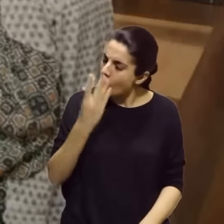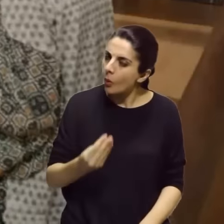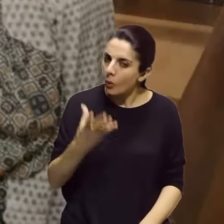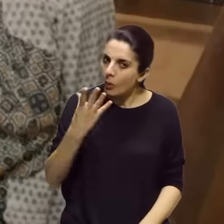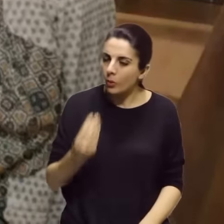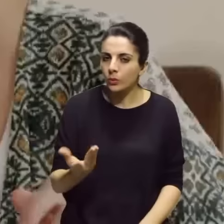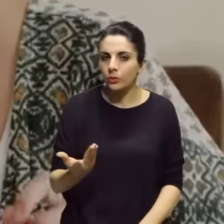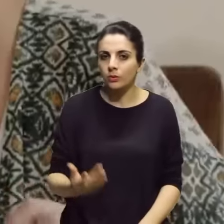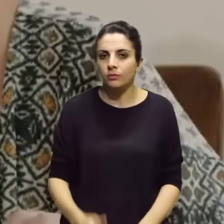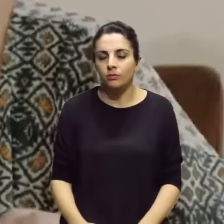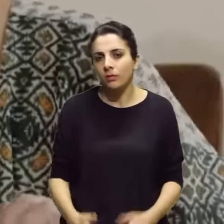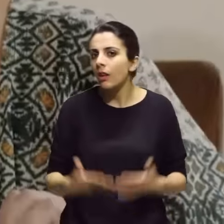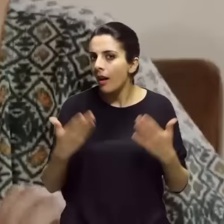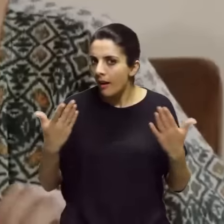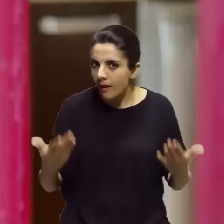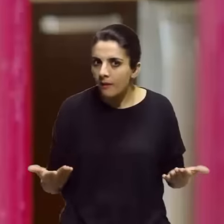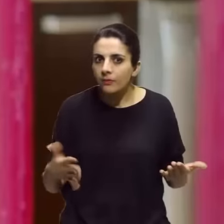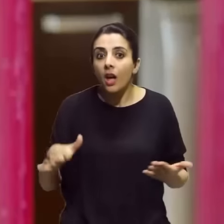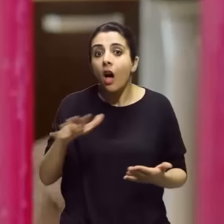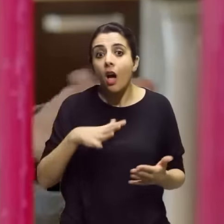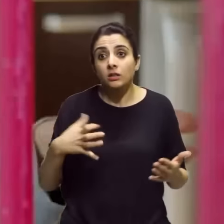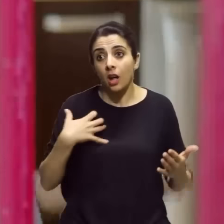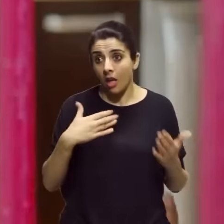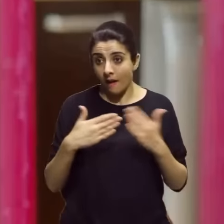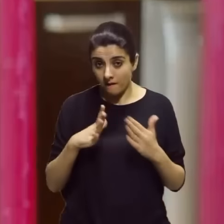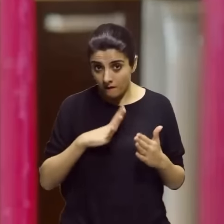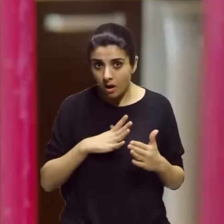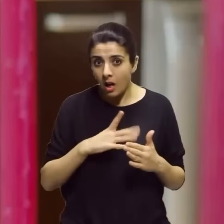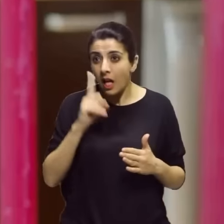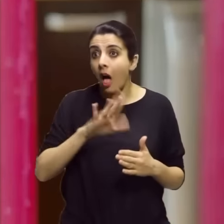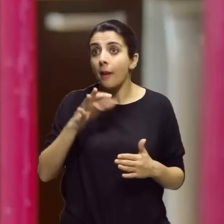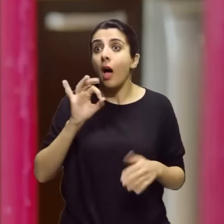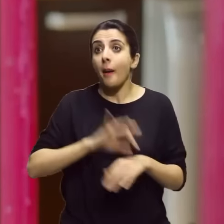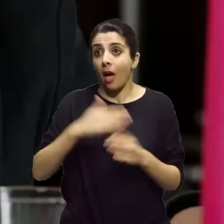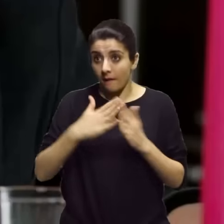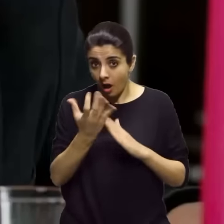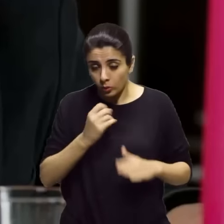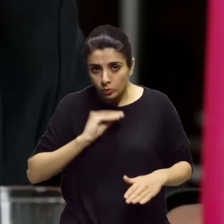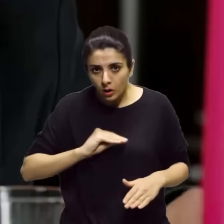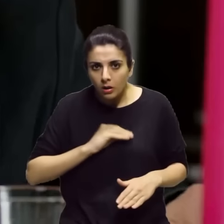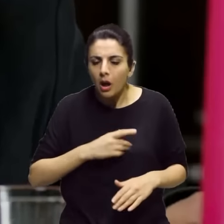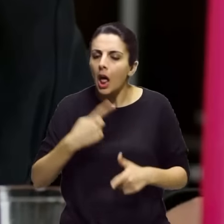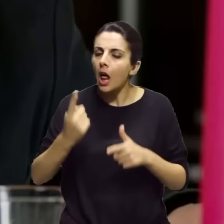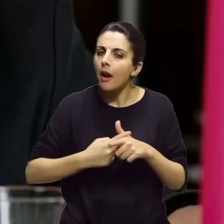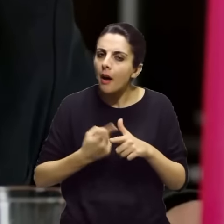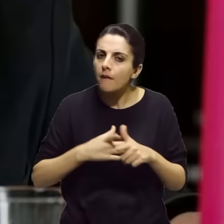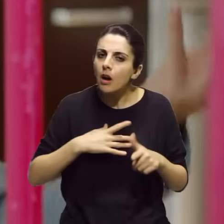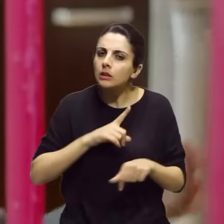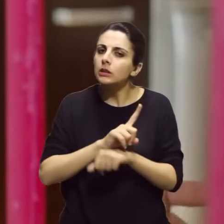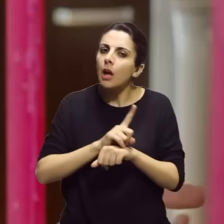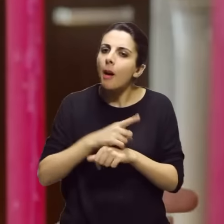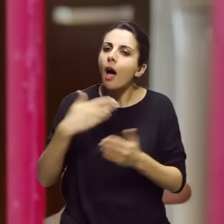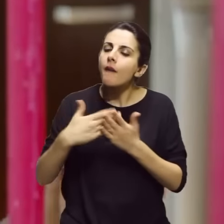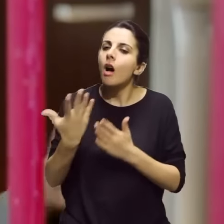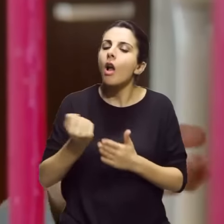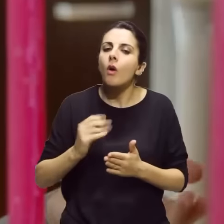olmasın? Tabii. Yani herkesin evi mi var? İlk etapta ev mi alabiliyor ki herkes canım? Kira var. Zamanla ev